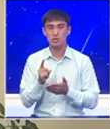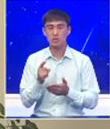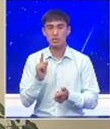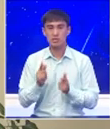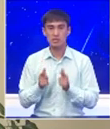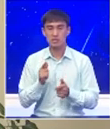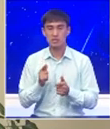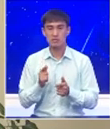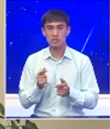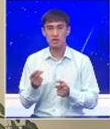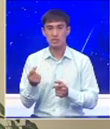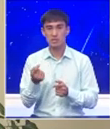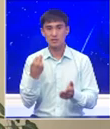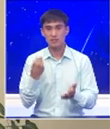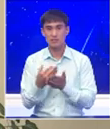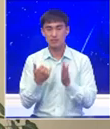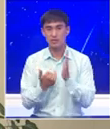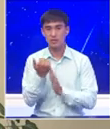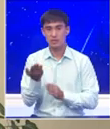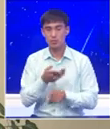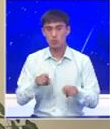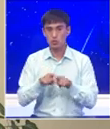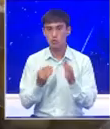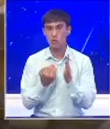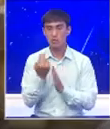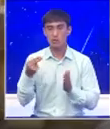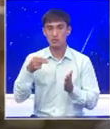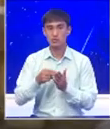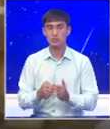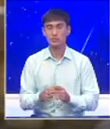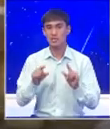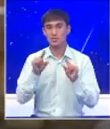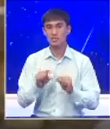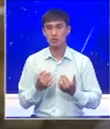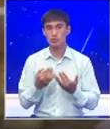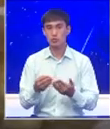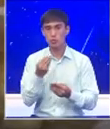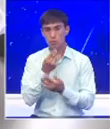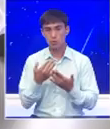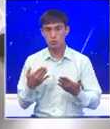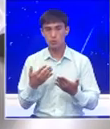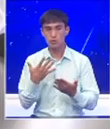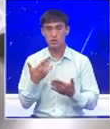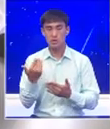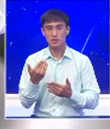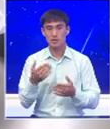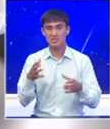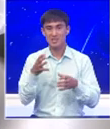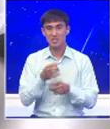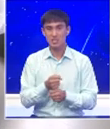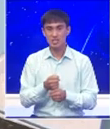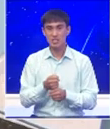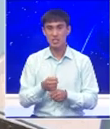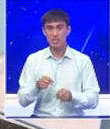естественно, на сырье цены все выросли, и нам пришлось поднимать цену. Снижение спроса на продукцию, в свою очередь, сказалось на сокращении